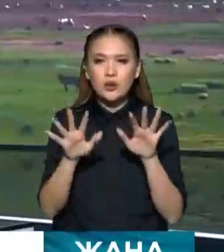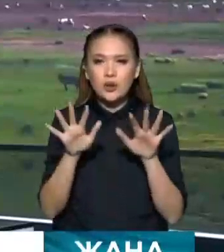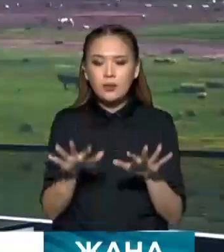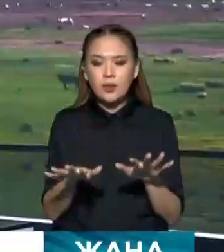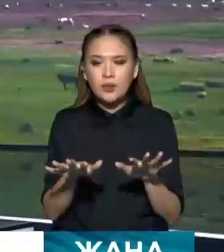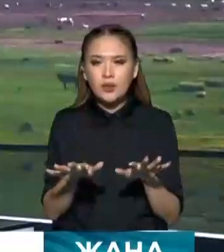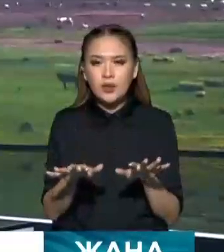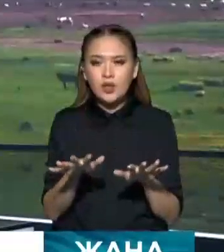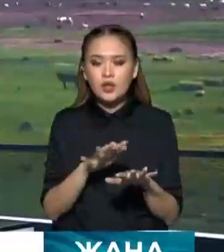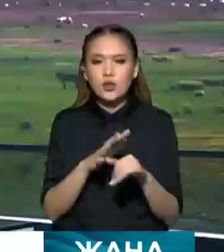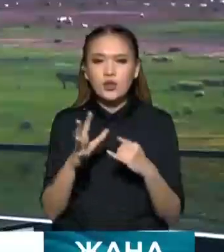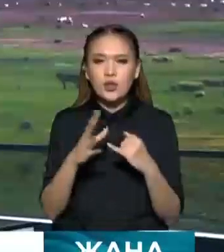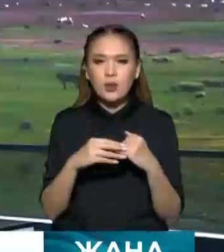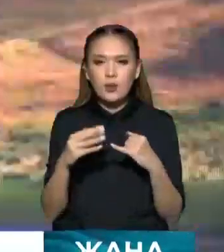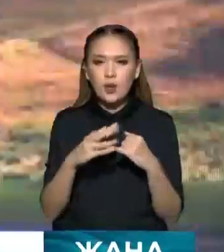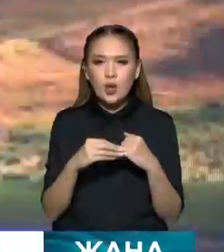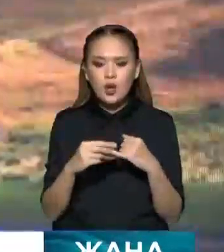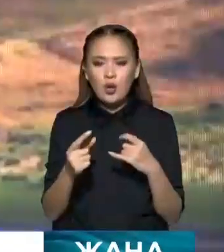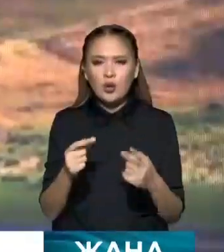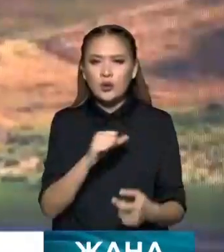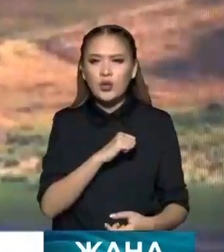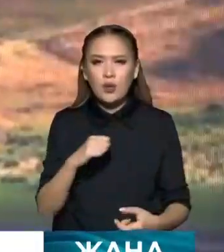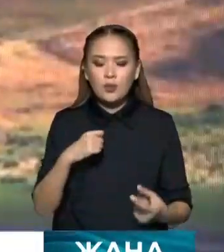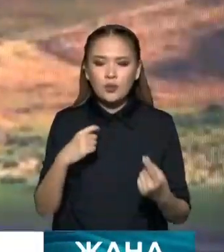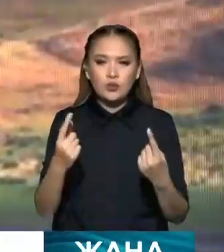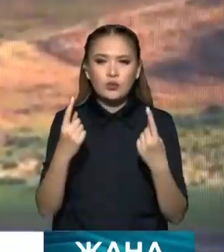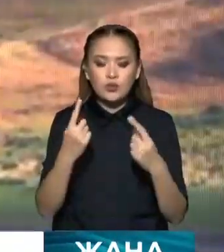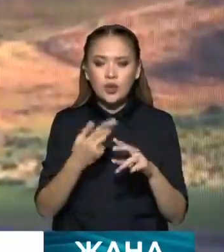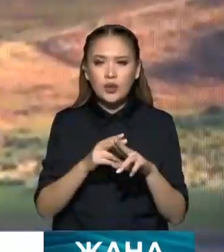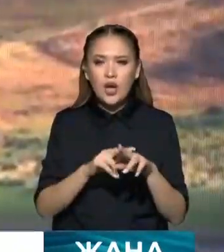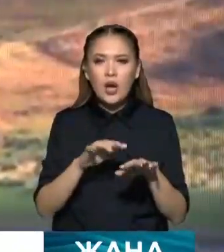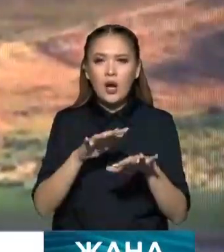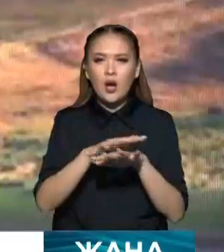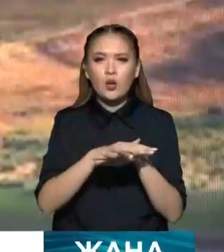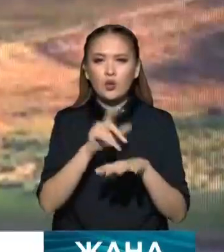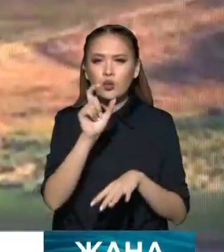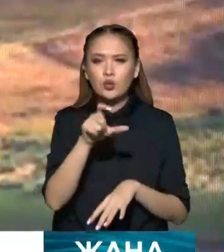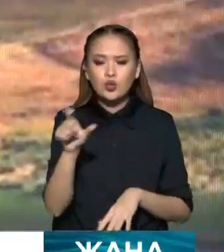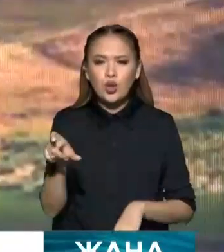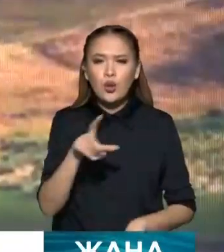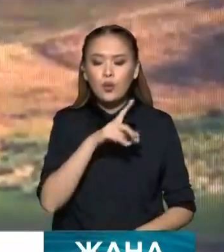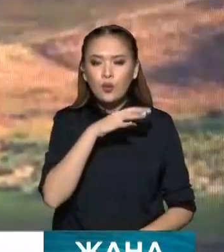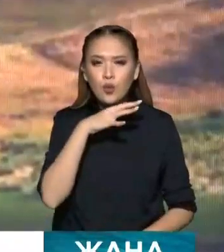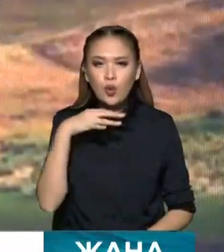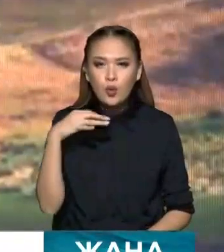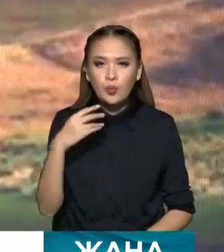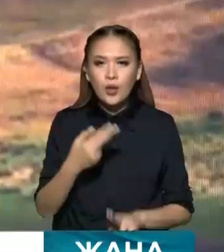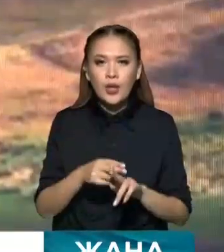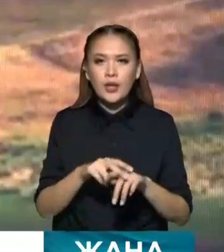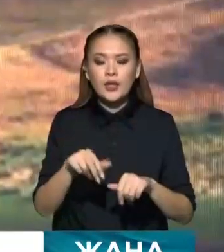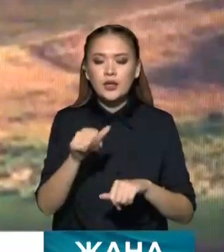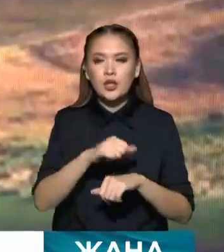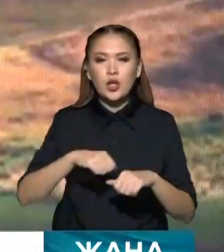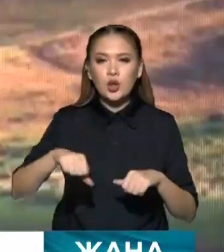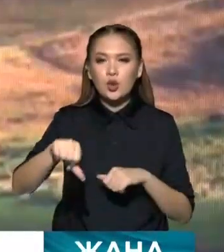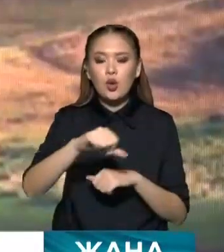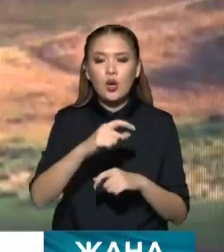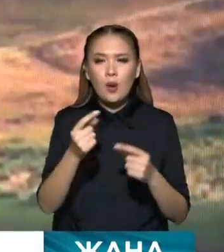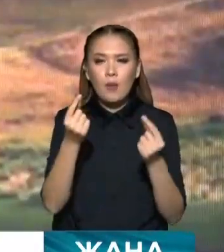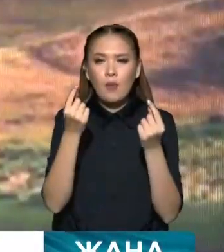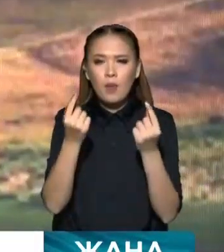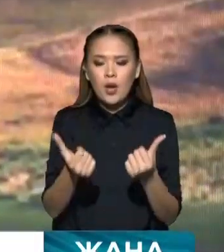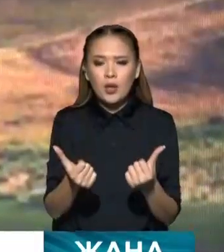жетімсіздік мәселесі өте өзекті. Өйткені ол жақта халық көп, әсіресе оңтүстік өңірлерде территория аз.